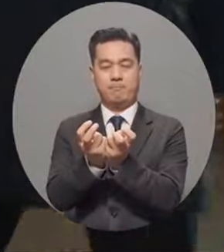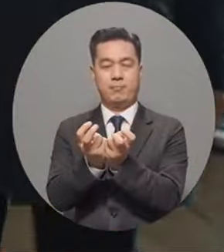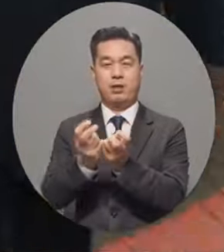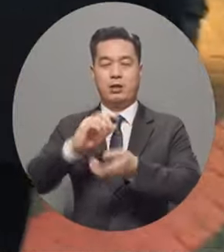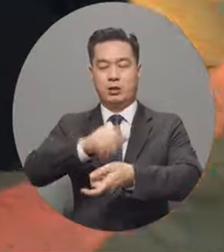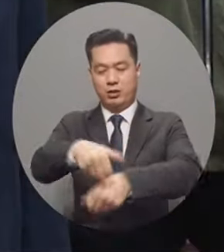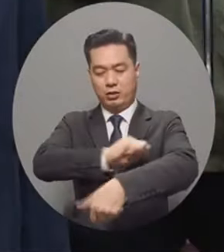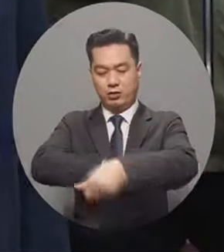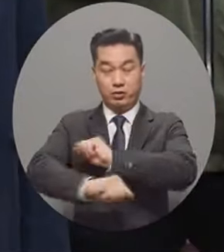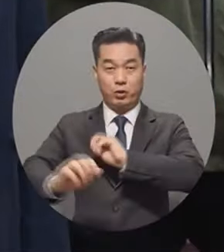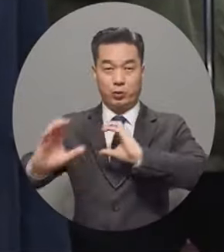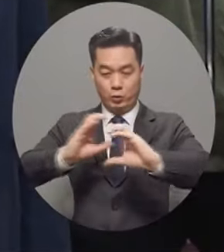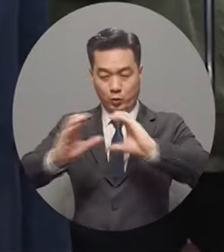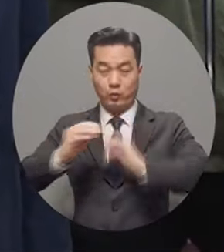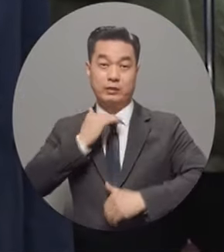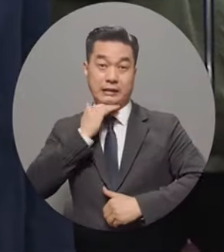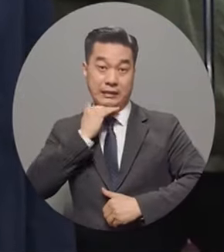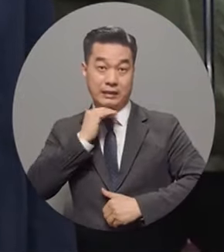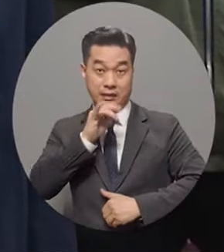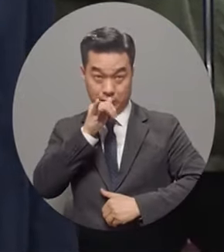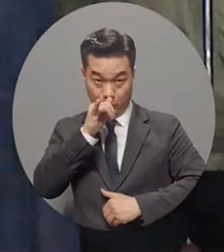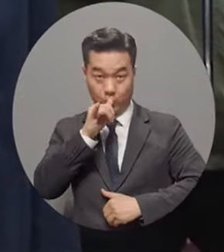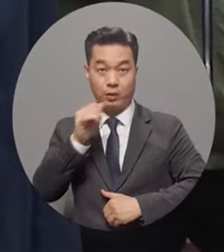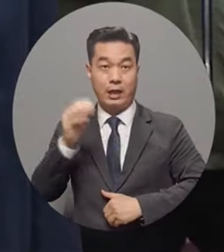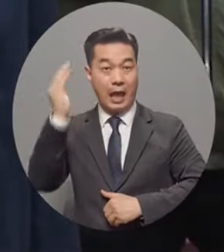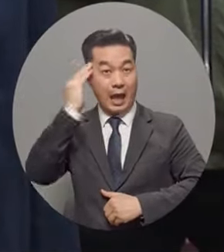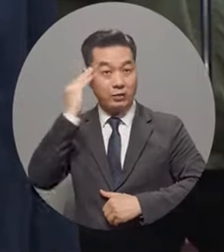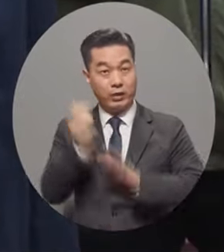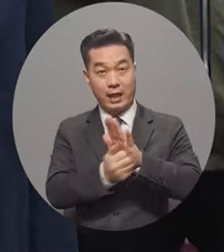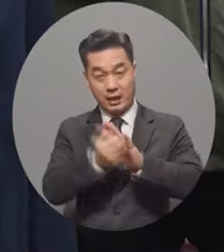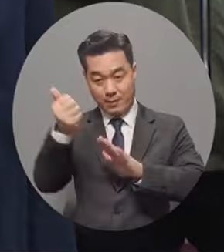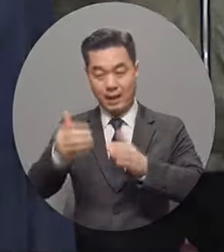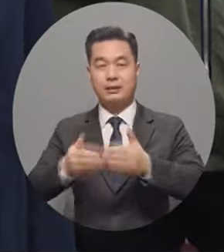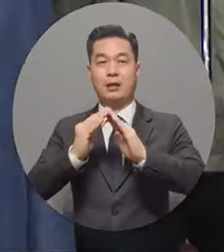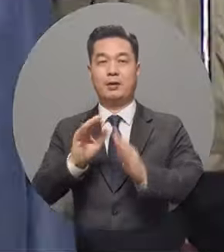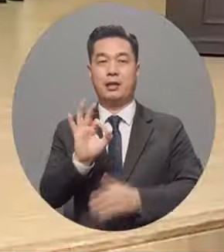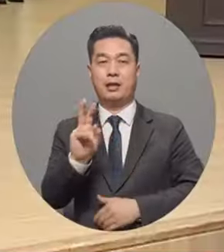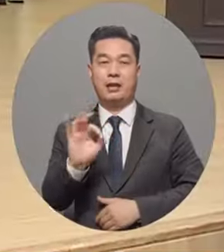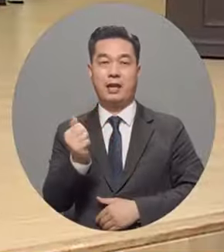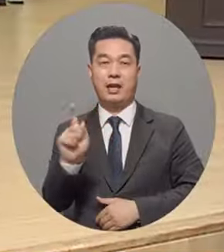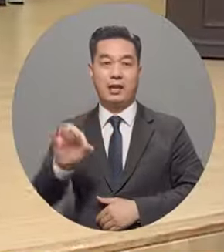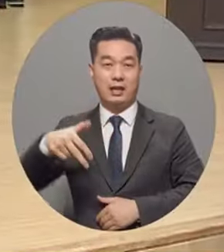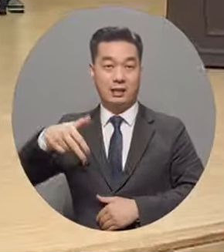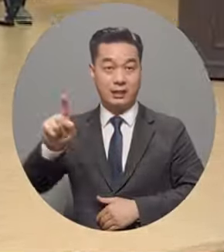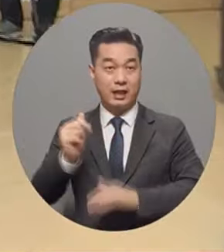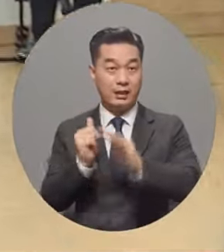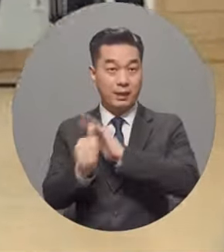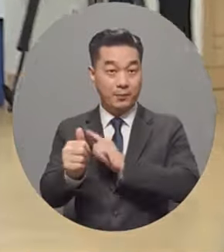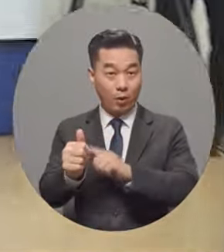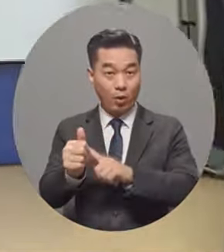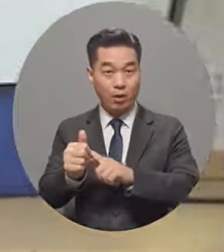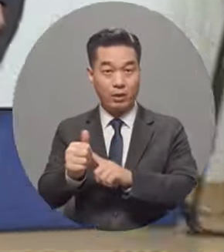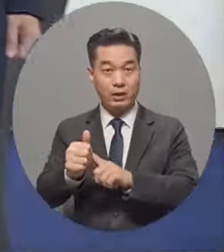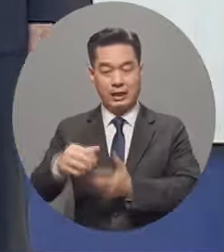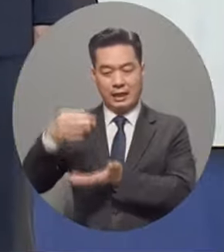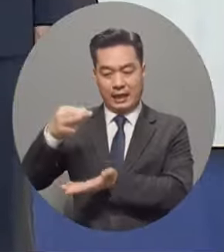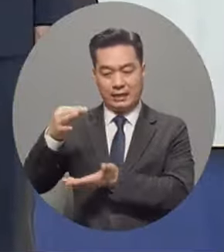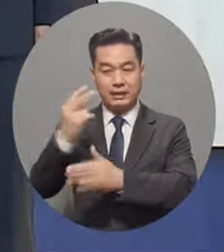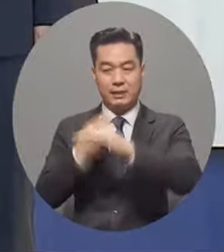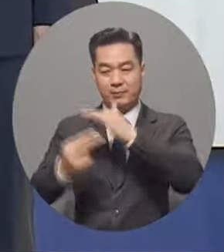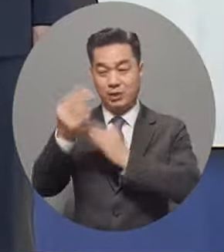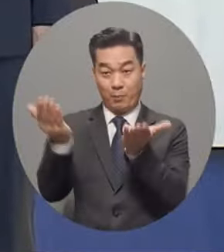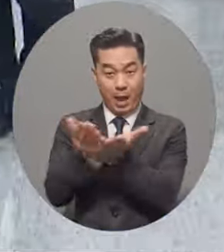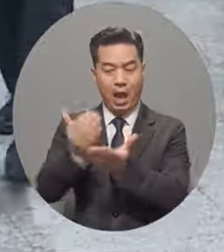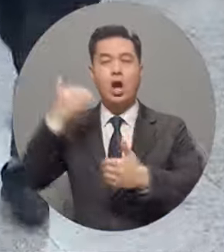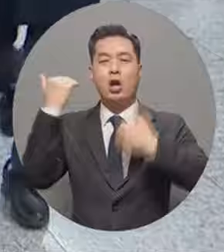소통하겠다고 했고 한국의 희망을 창당한 양향자 대표도 가치와 비전이 맞으면 누구라도 함께하겠다며 적극적으로